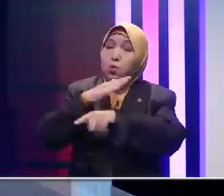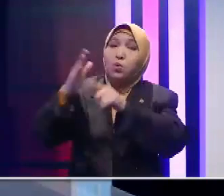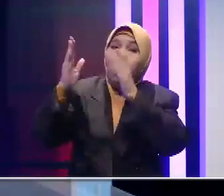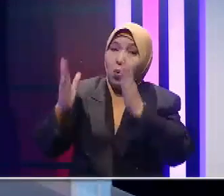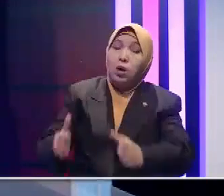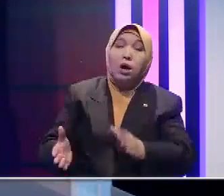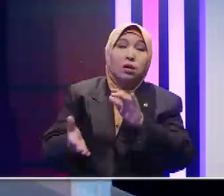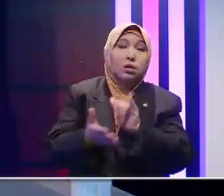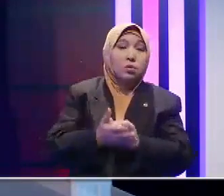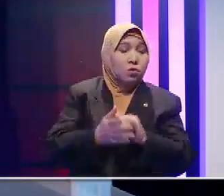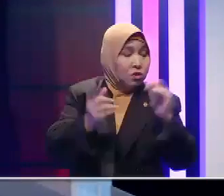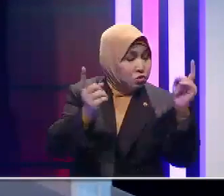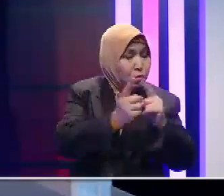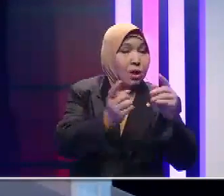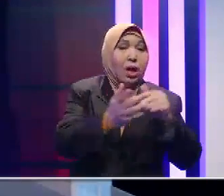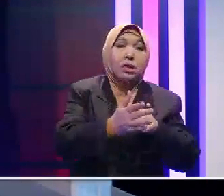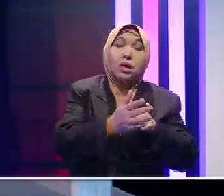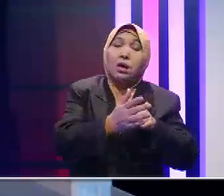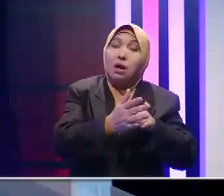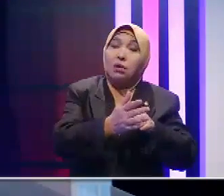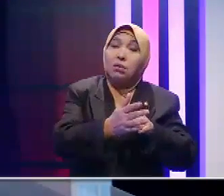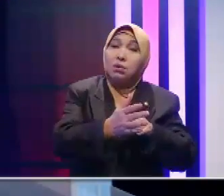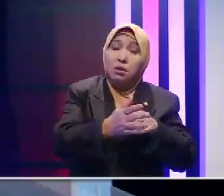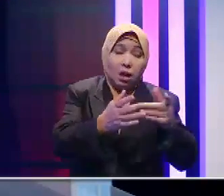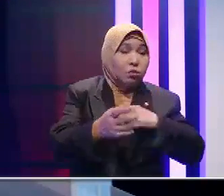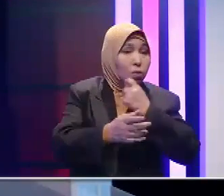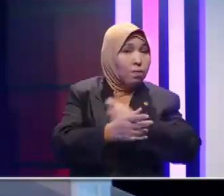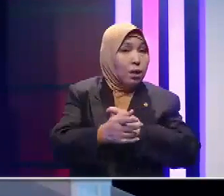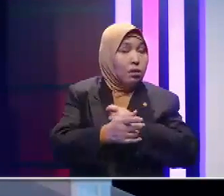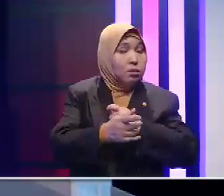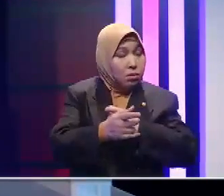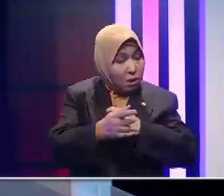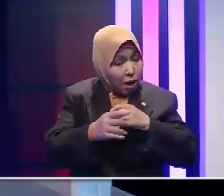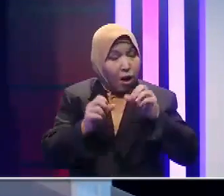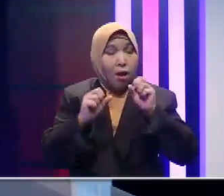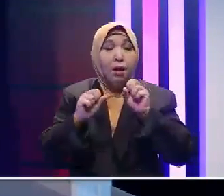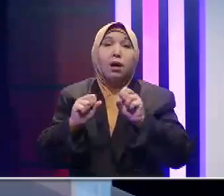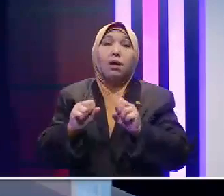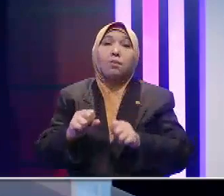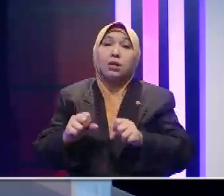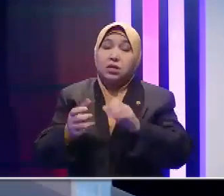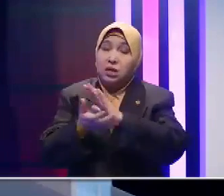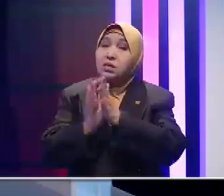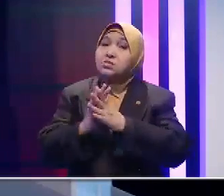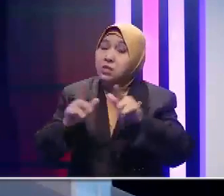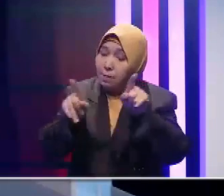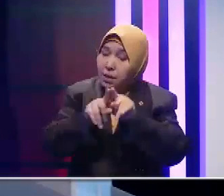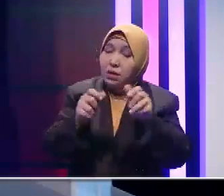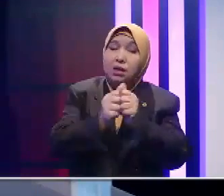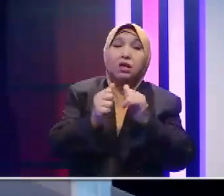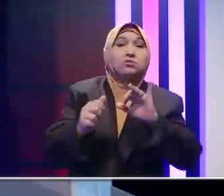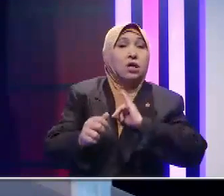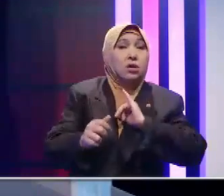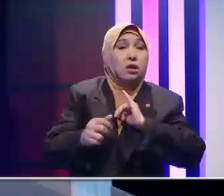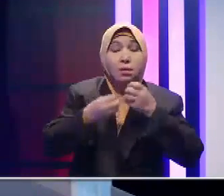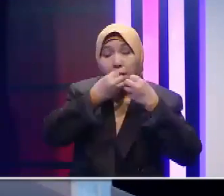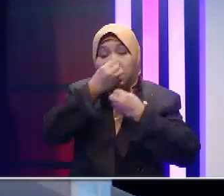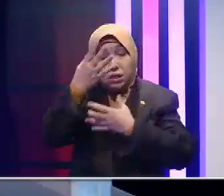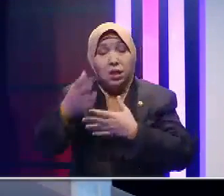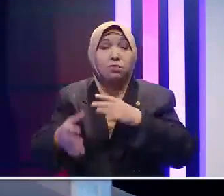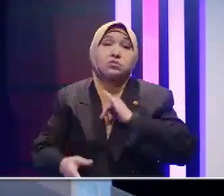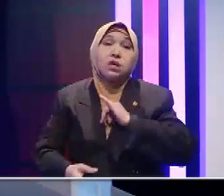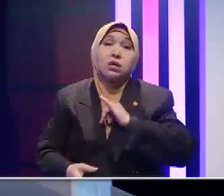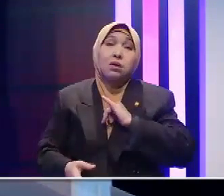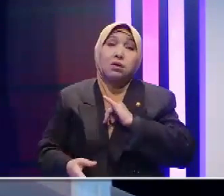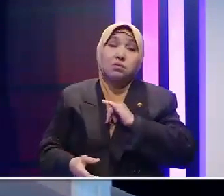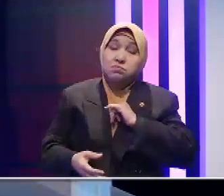tu. Dia jumpa seorang lagi, dia kata kau nak bertaubat, kau kena hijrah. Dan begitu juga saya, dia beritahu saya, okey, saya datang